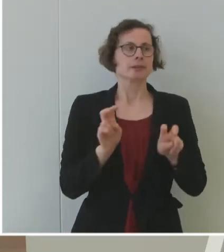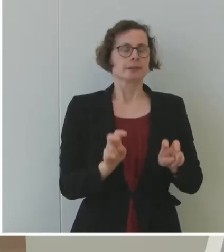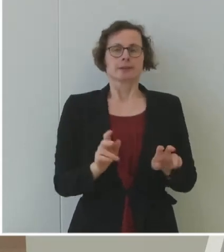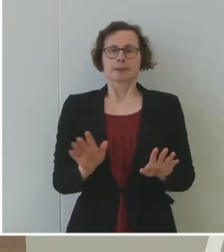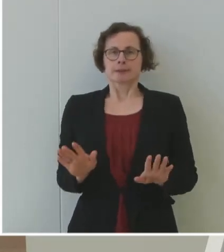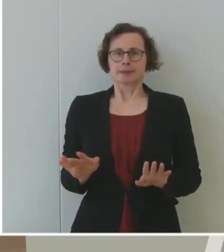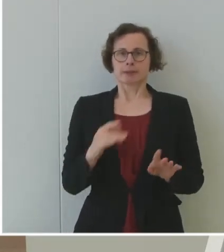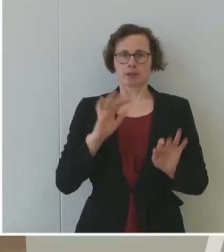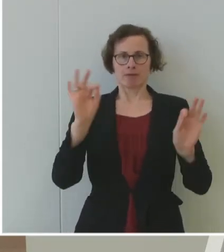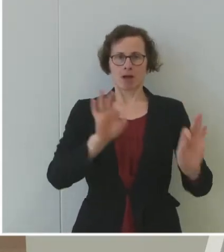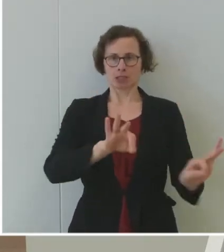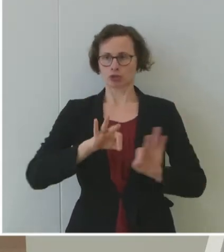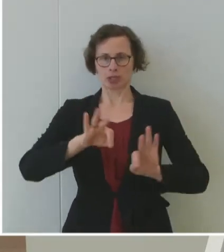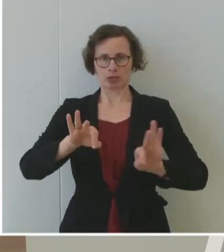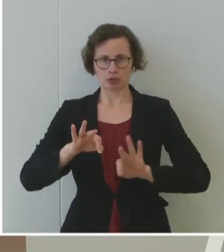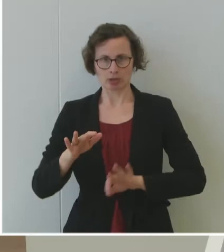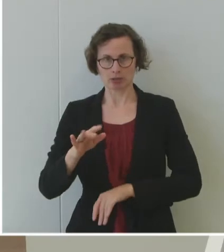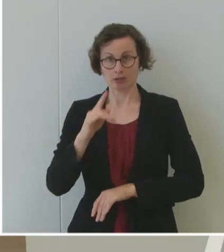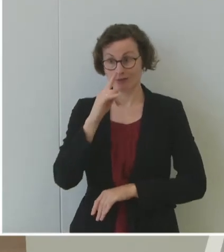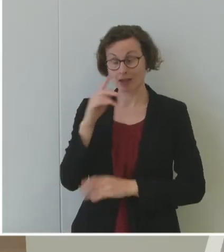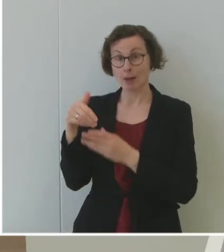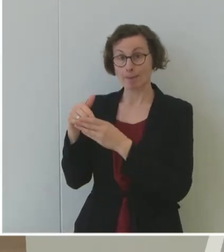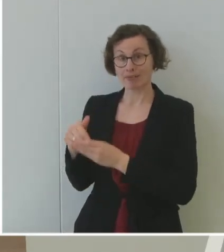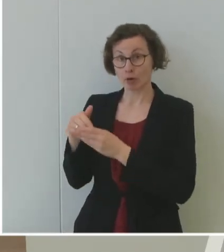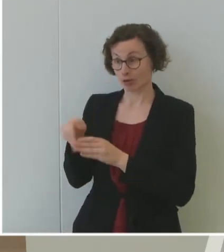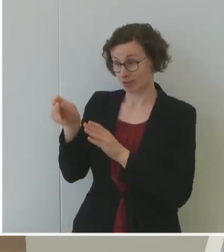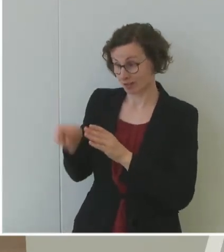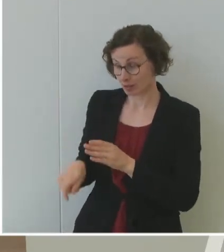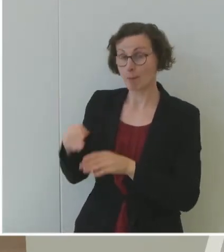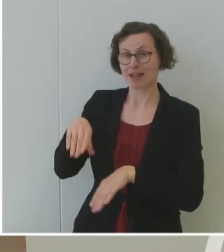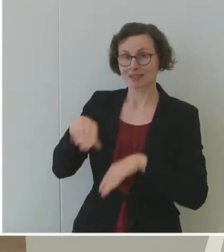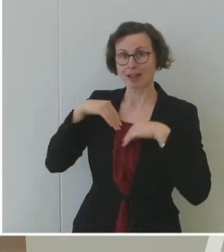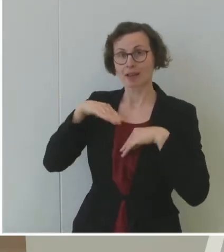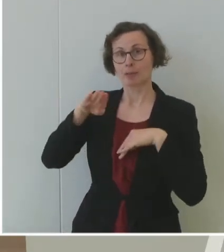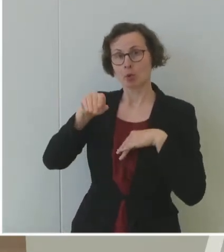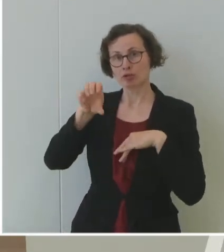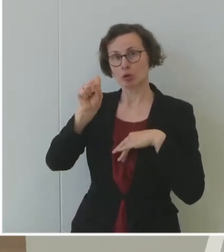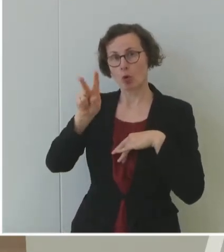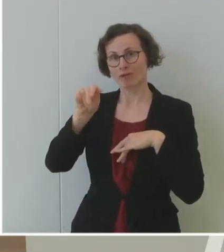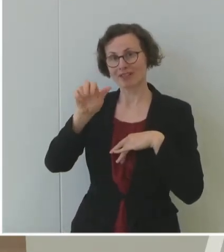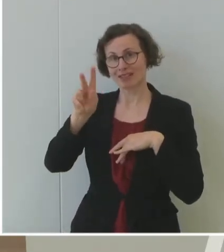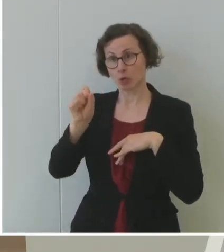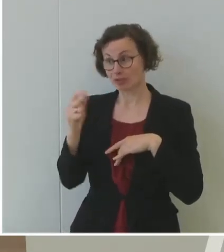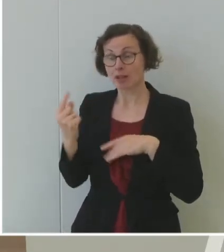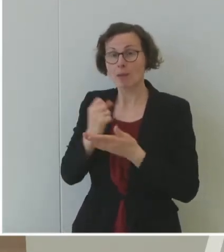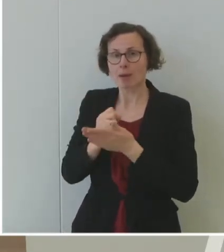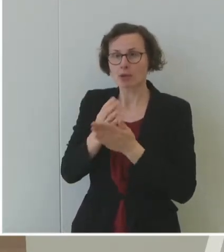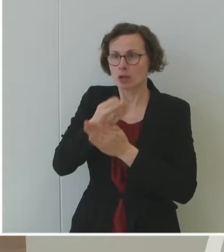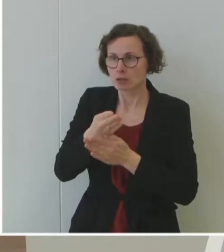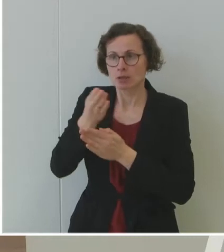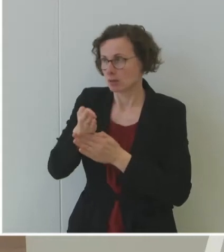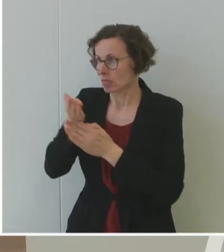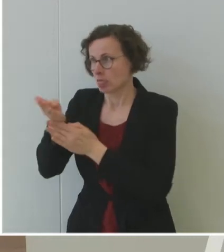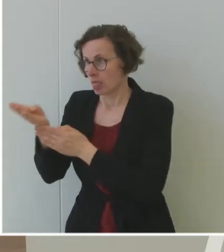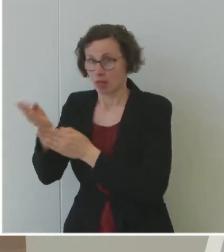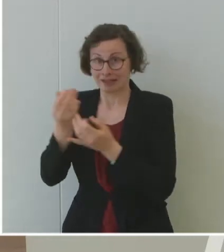einer Ansteckung. Wenn mir eine befreundete Mukoviszidose-Patientin erzählt, dass sie alle Läden, alle Apotheken abgegrast hat, aber nirgendwo